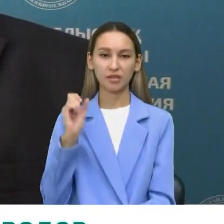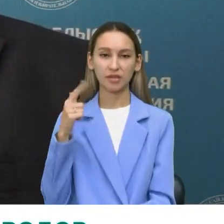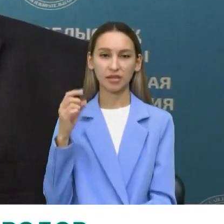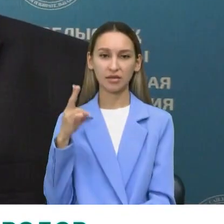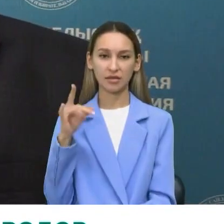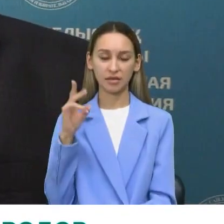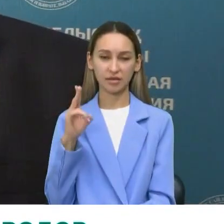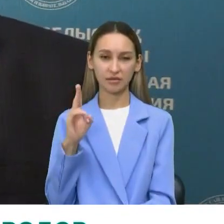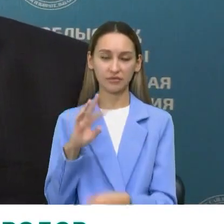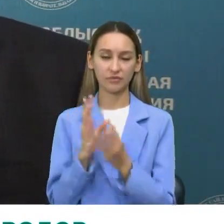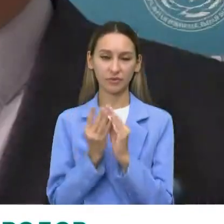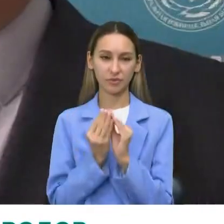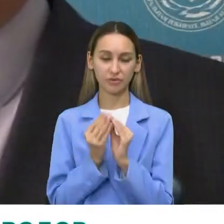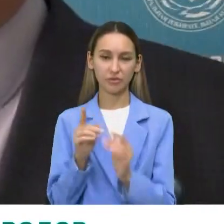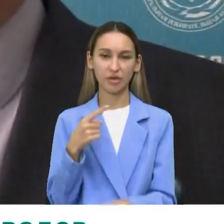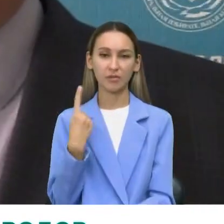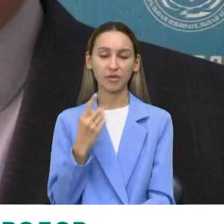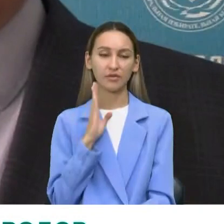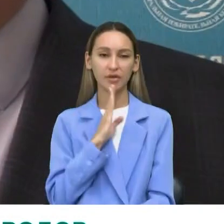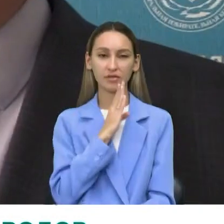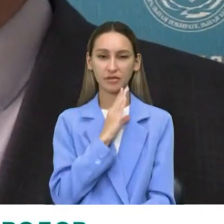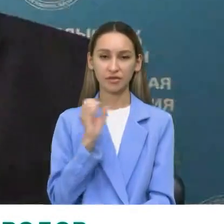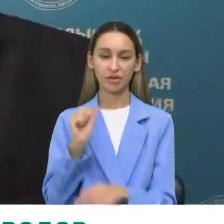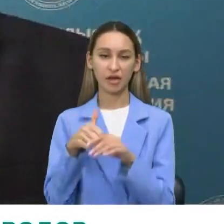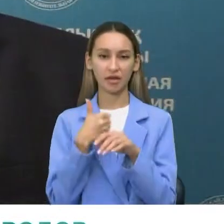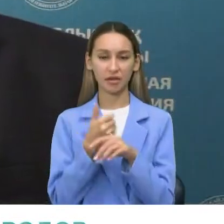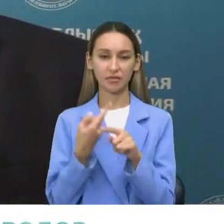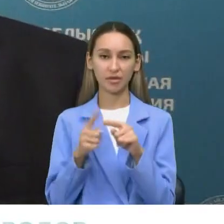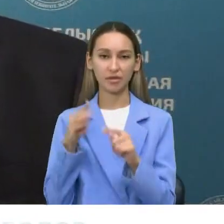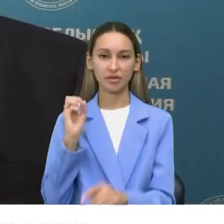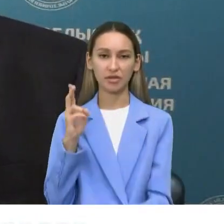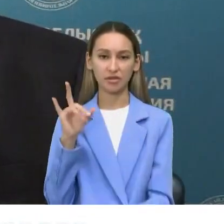первая женщина Аким - это у нас каралина агуля Манжо вна жаксынский район